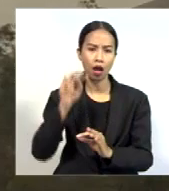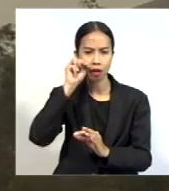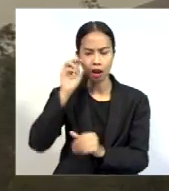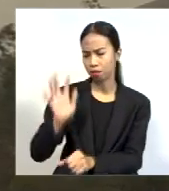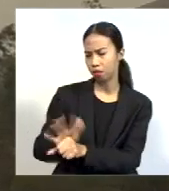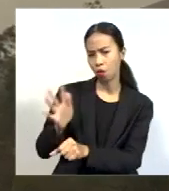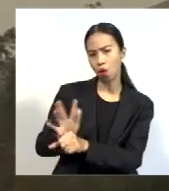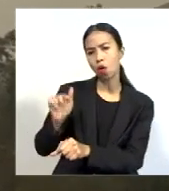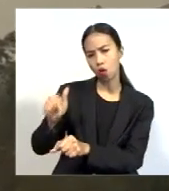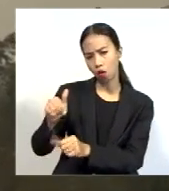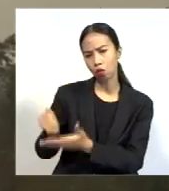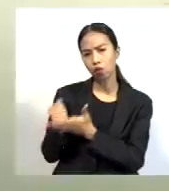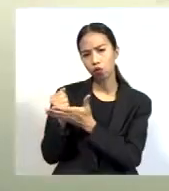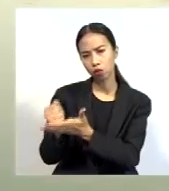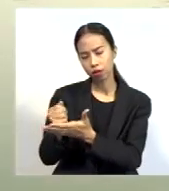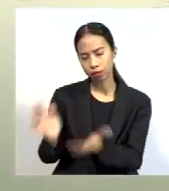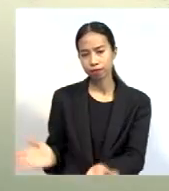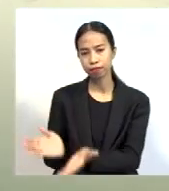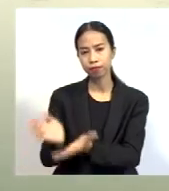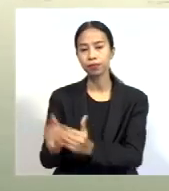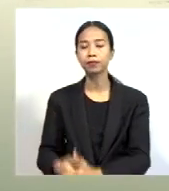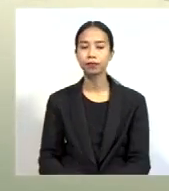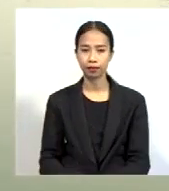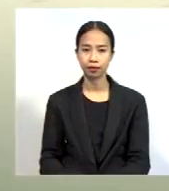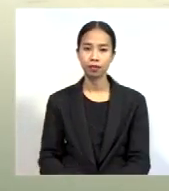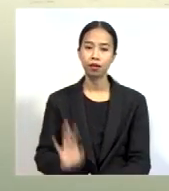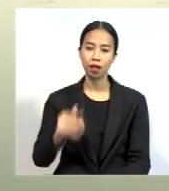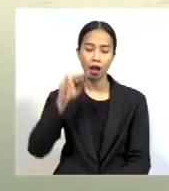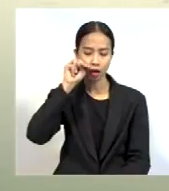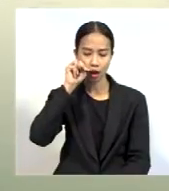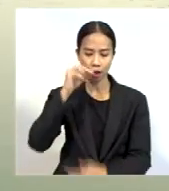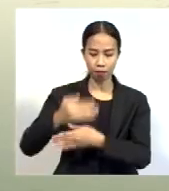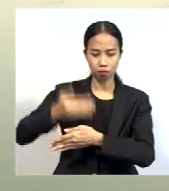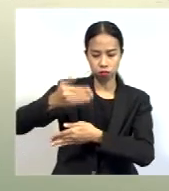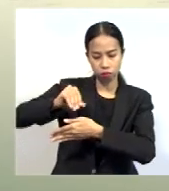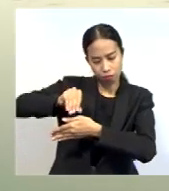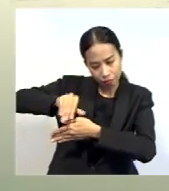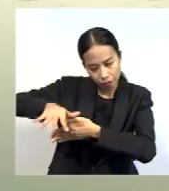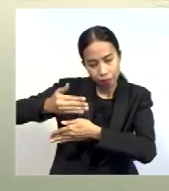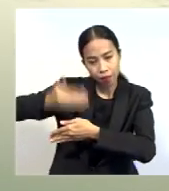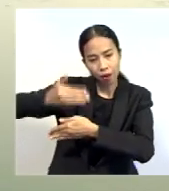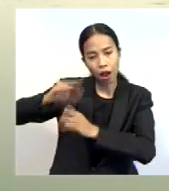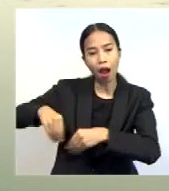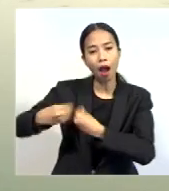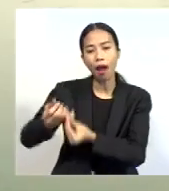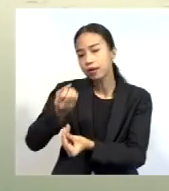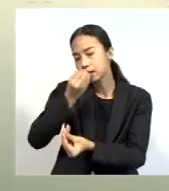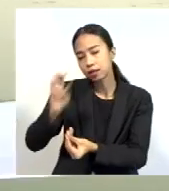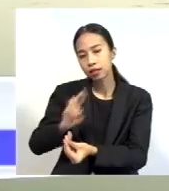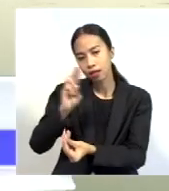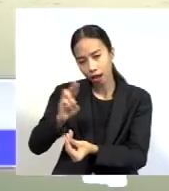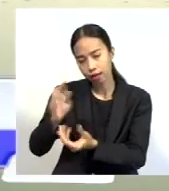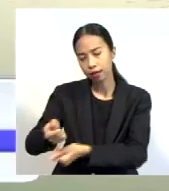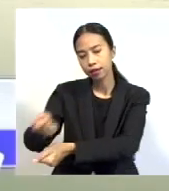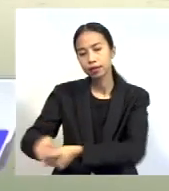ไม่เพียงพอก็พร้อมที่จะให้การสนับสนุน โดยน้ำที่เราระบายเนี่ยก็จะเป็นเพื่ออุปโภคบริโภคนะครับเพื่อการเกษ